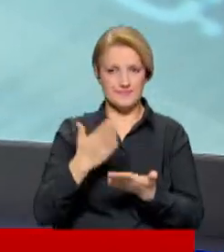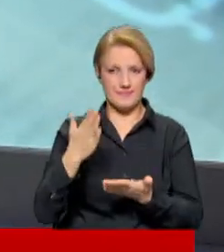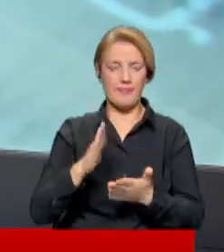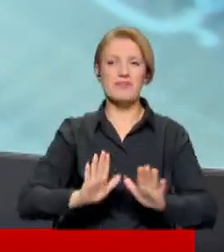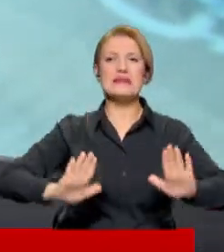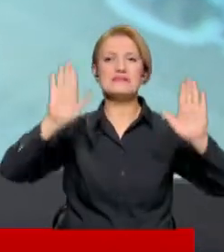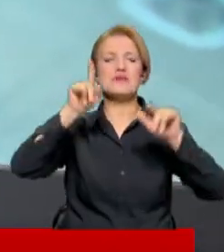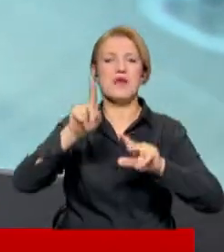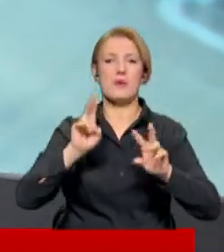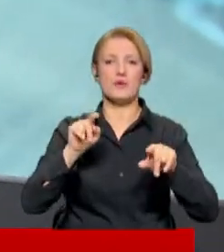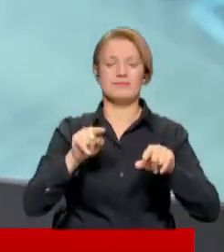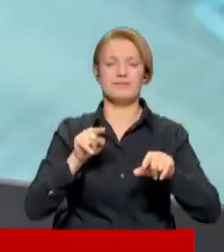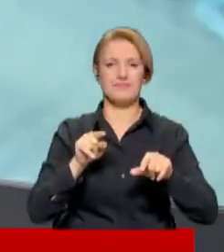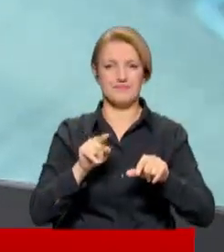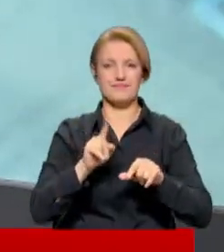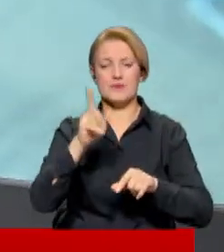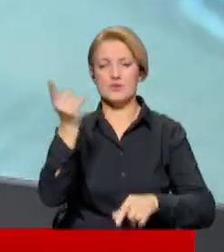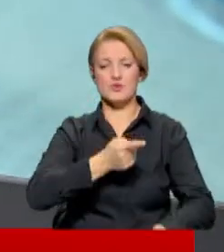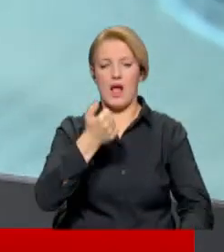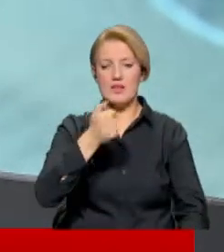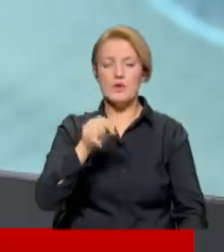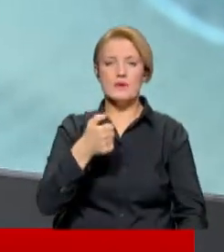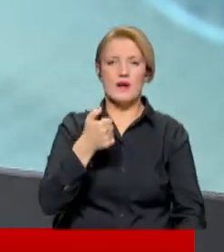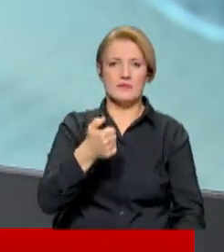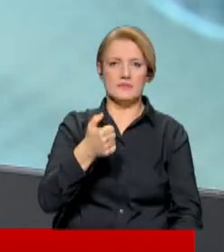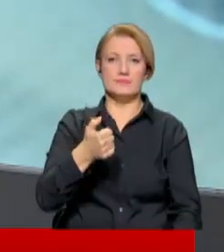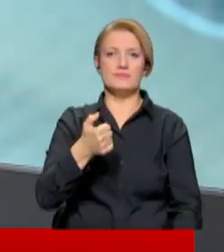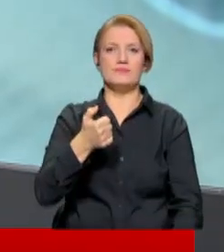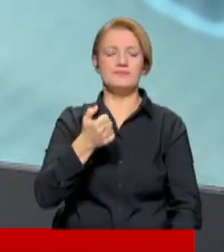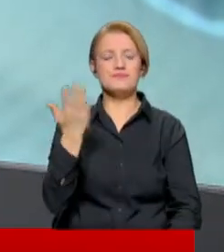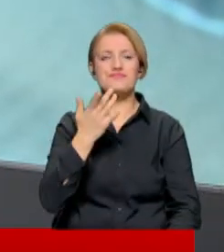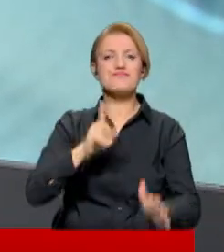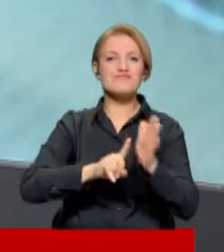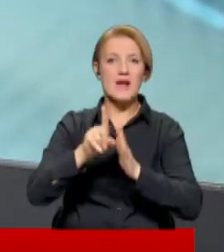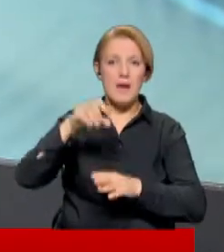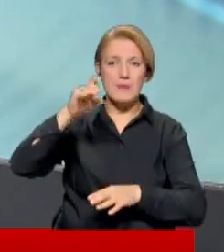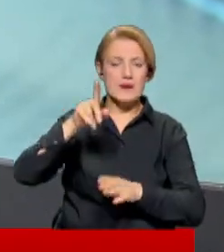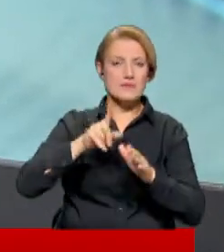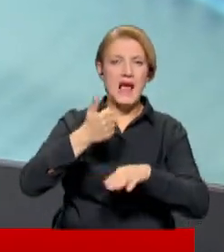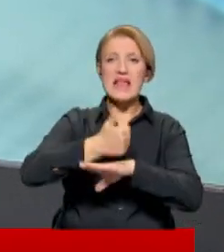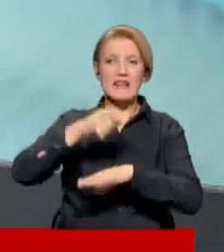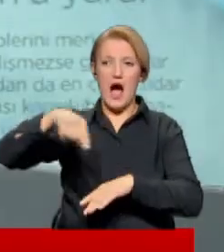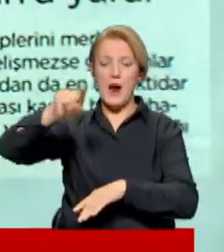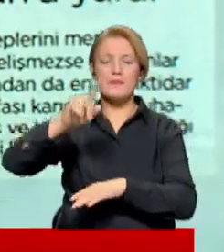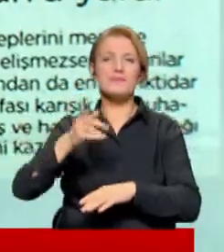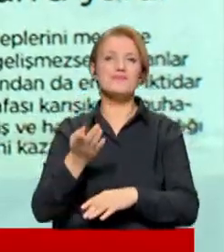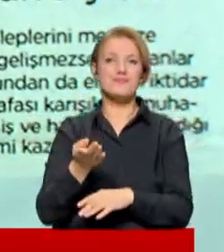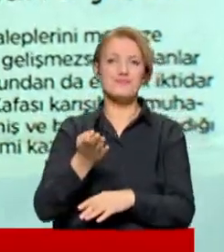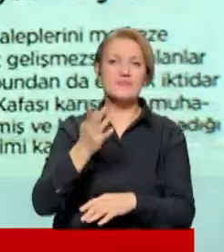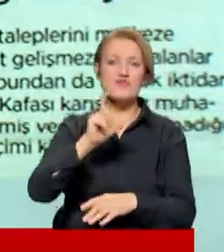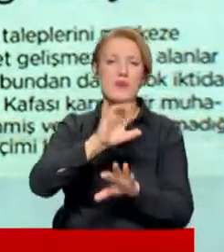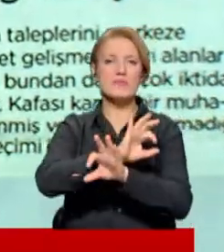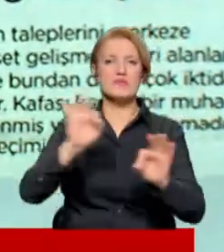sığınmacılar meselesi Hani %6.6 hani ne kadar başarılı ne kadar başarısız cevapsız da bırakılan